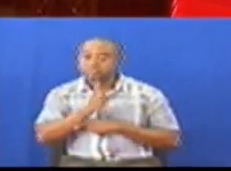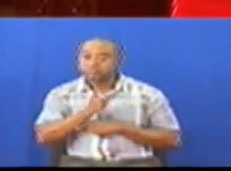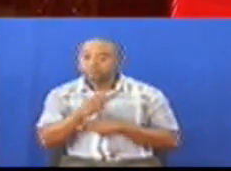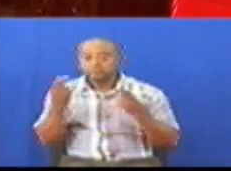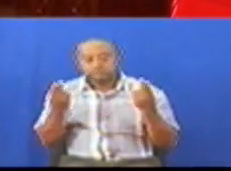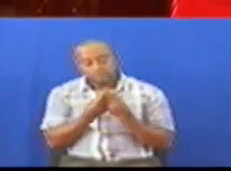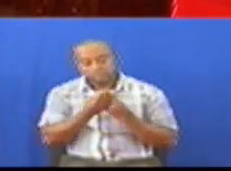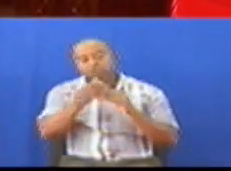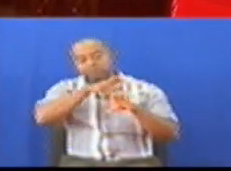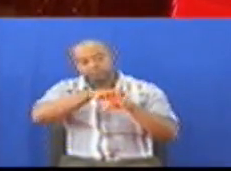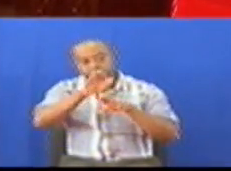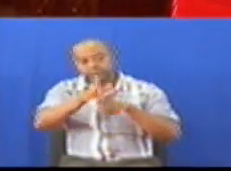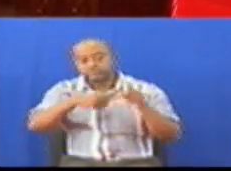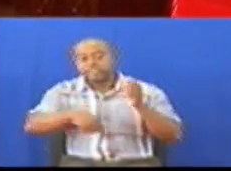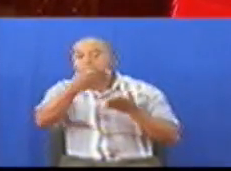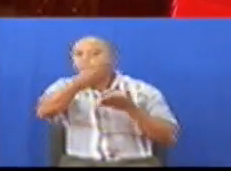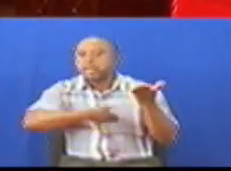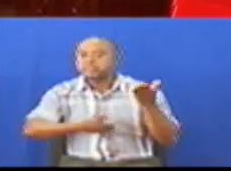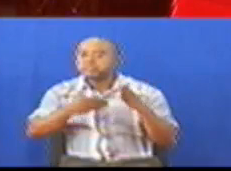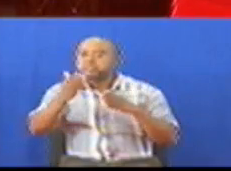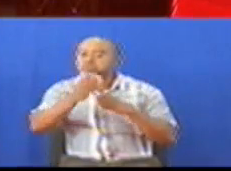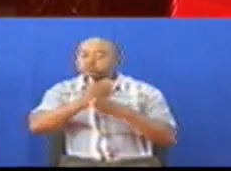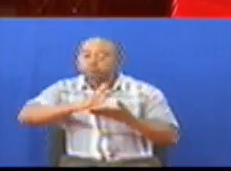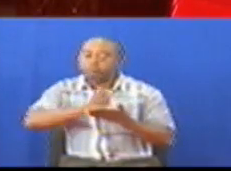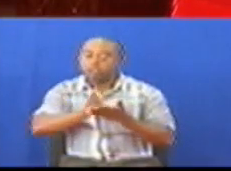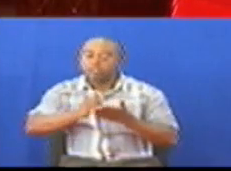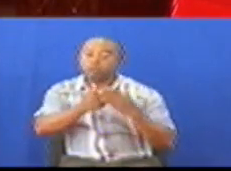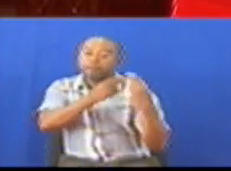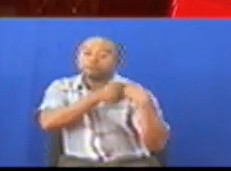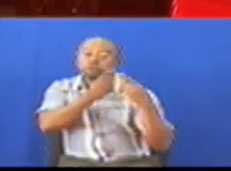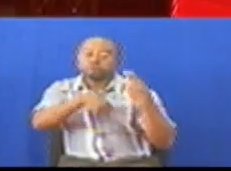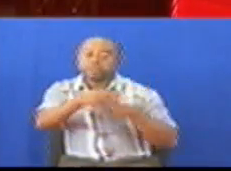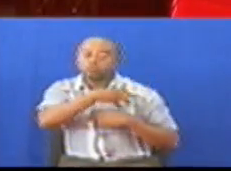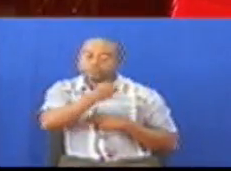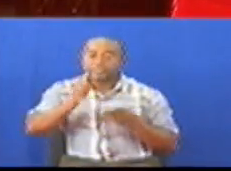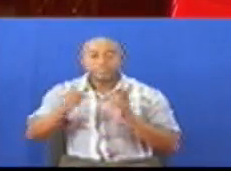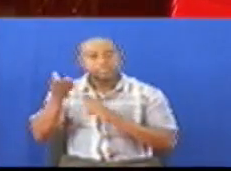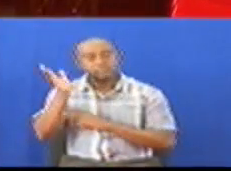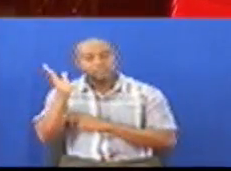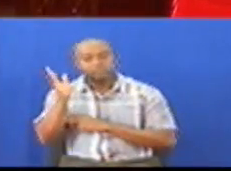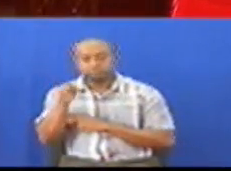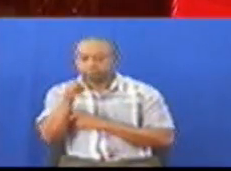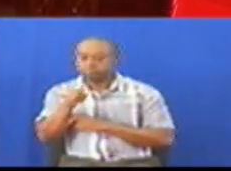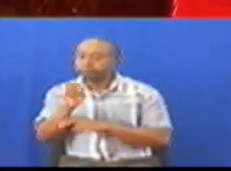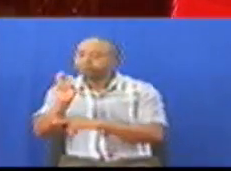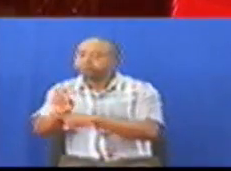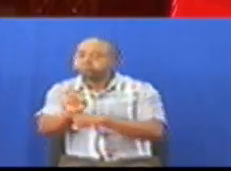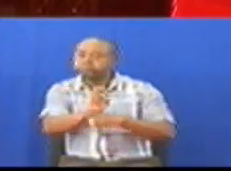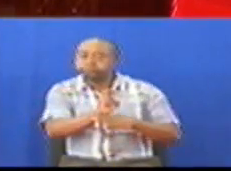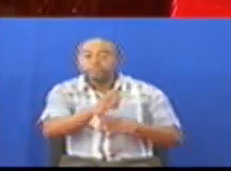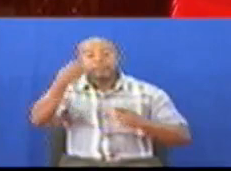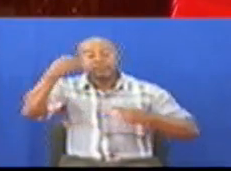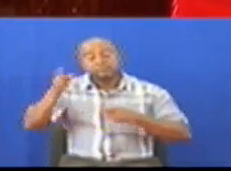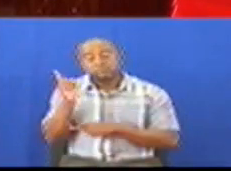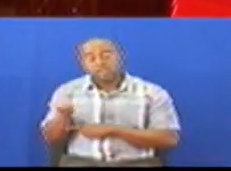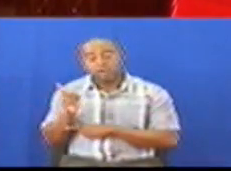hati idhini ya mgawanyo wa majukumu ya wizara za serikali, ni kusimamia utekelezaji wa sera za ugatuaji madaraka